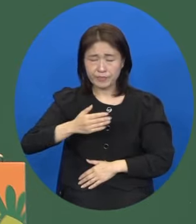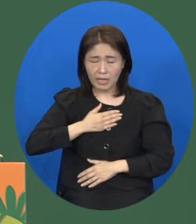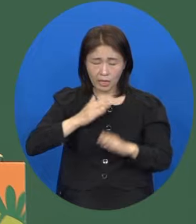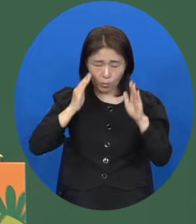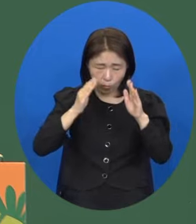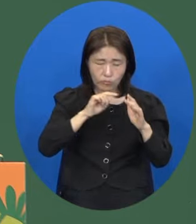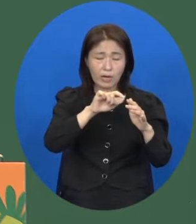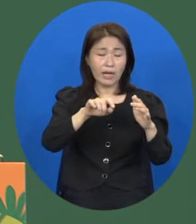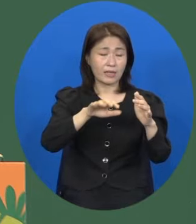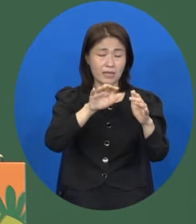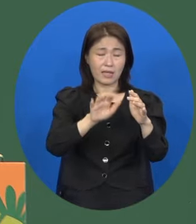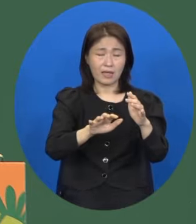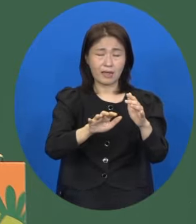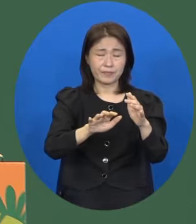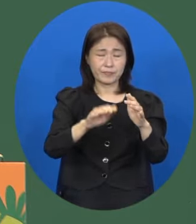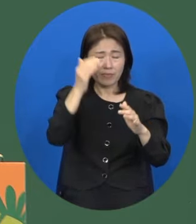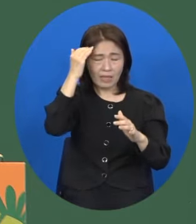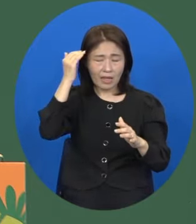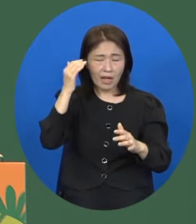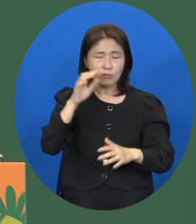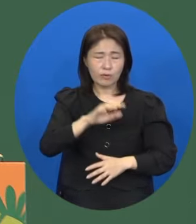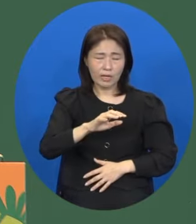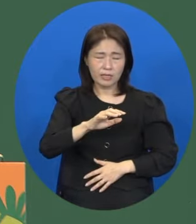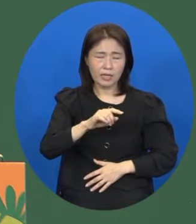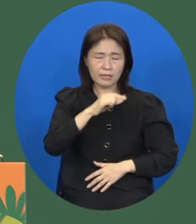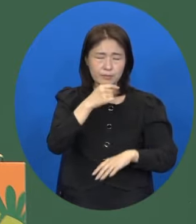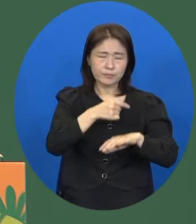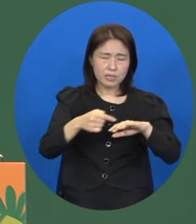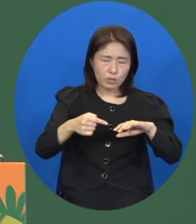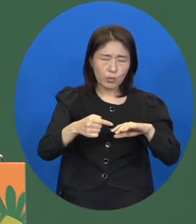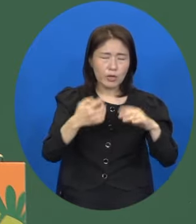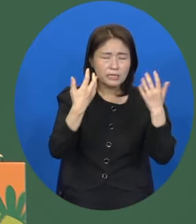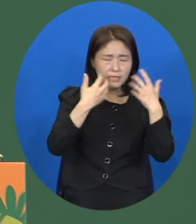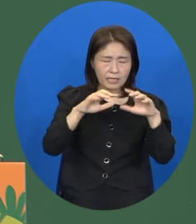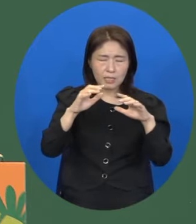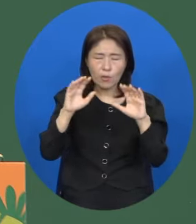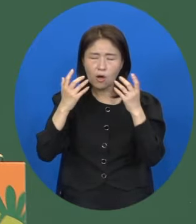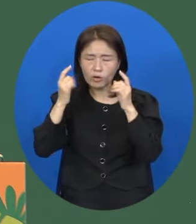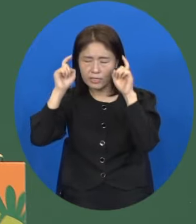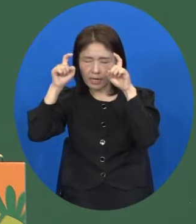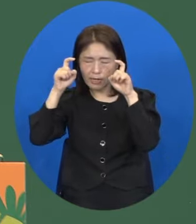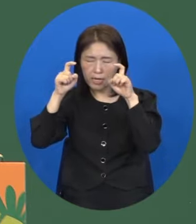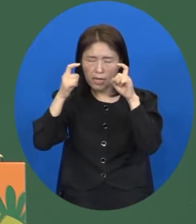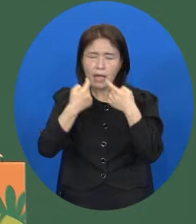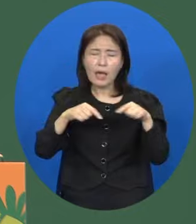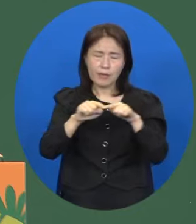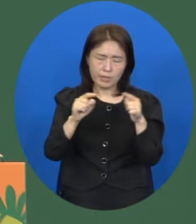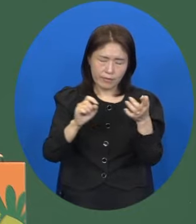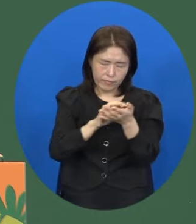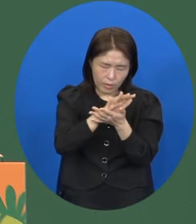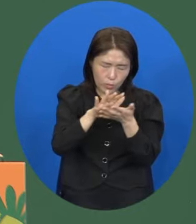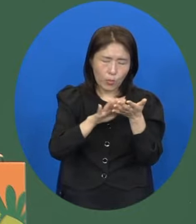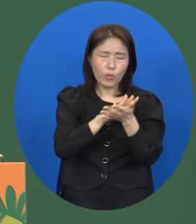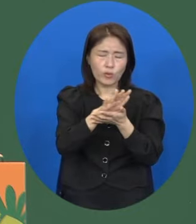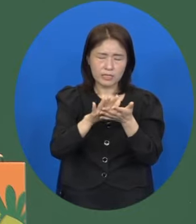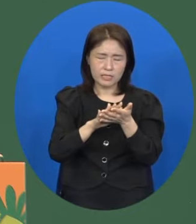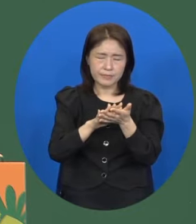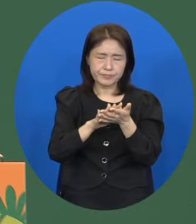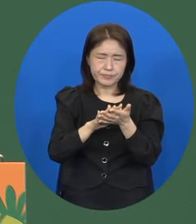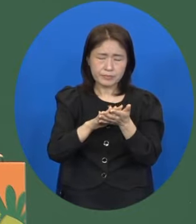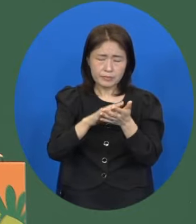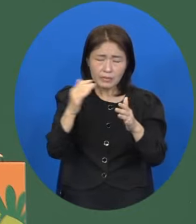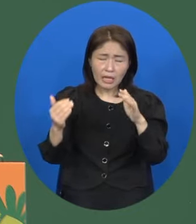가운데 우리나라와 민족 가운데 사자와 어린 양이 함께 뛰노는 하나님 나라 이루기로